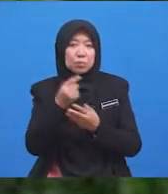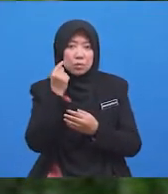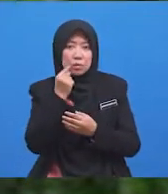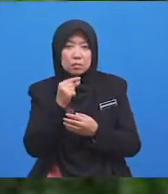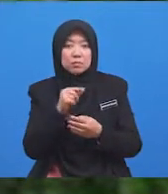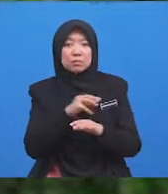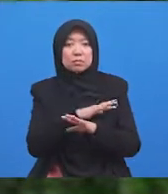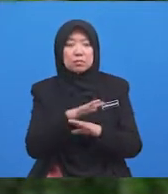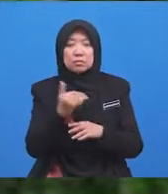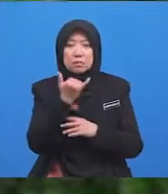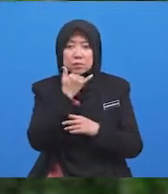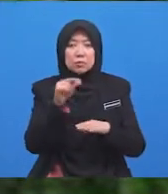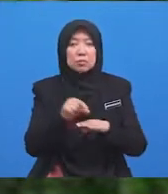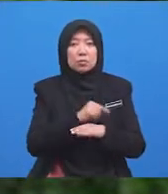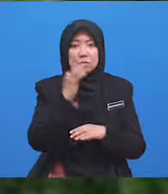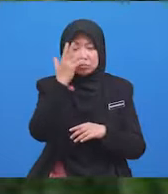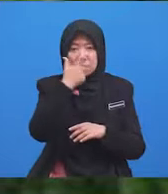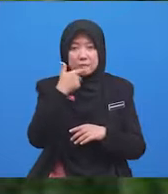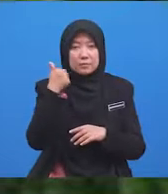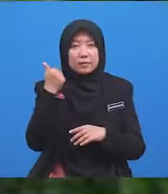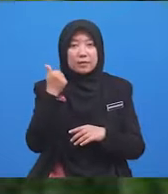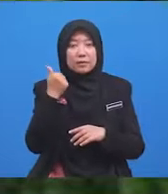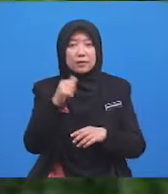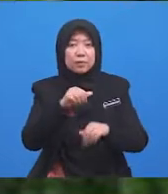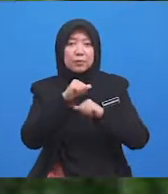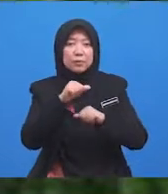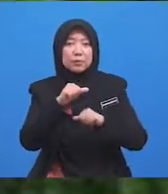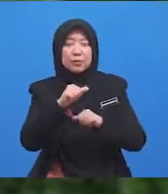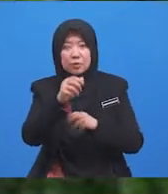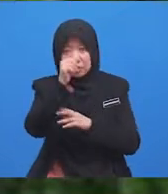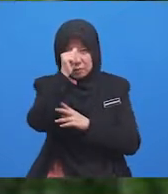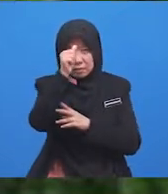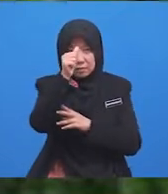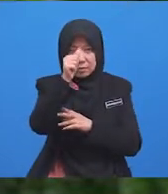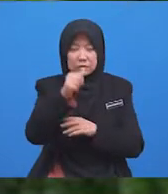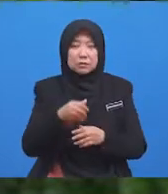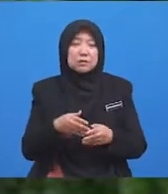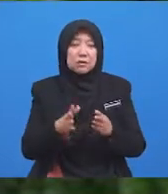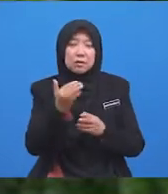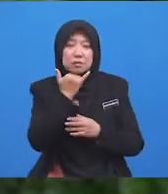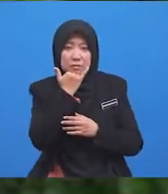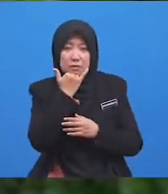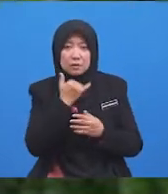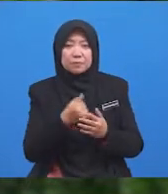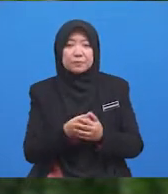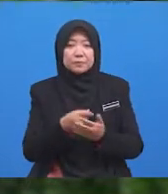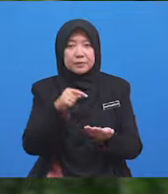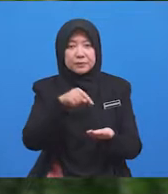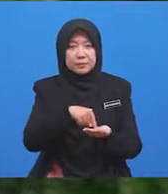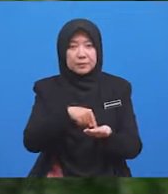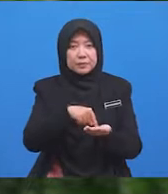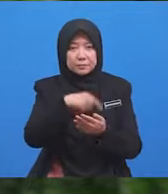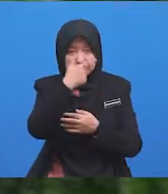tidak menyalahgunakan kecantikan yang dianugerahkan oleh Allah ke jalan yang salah ini